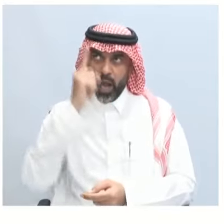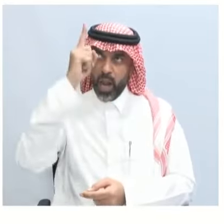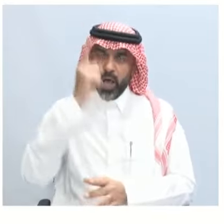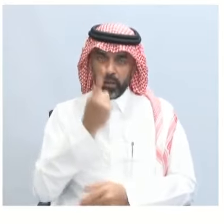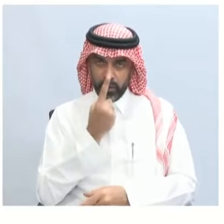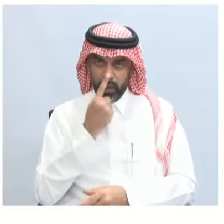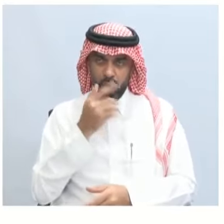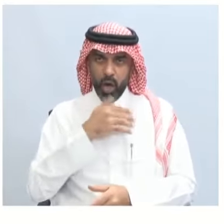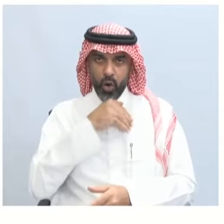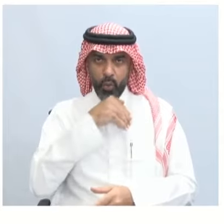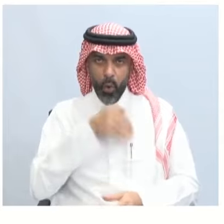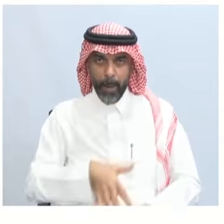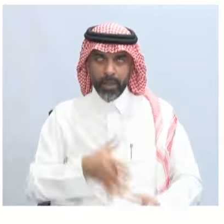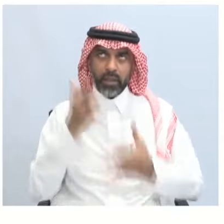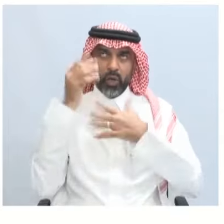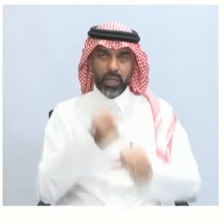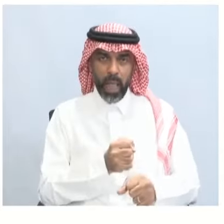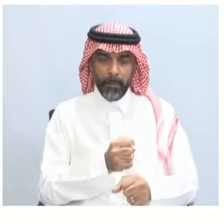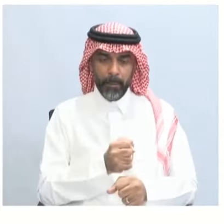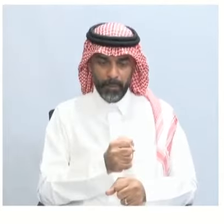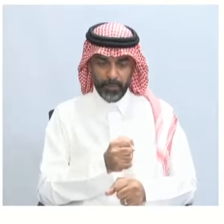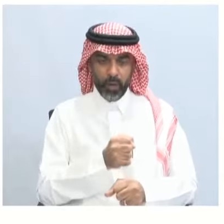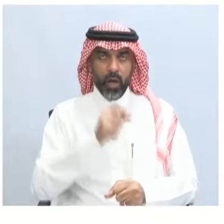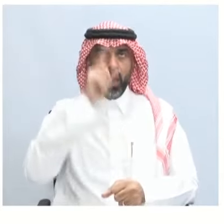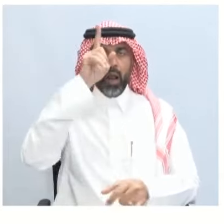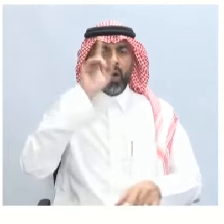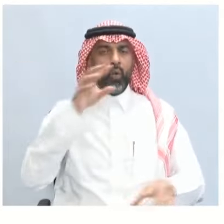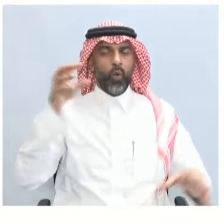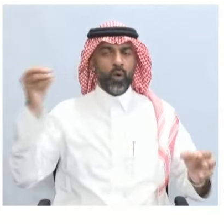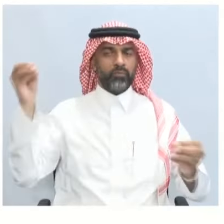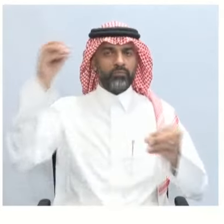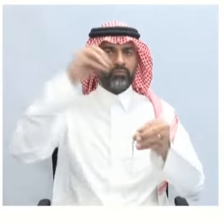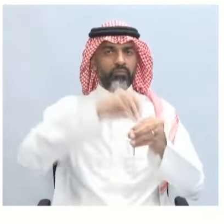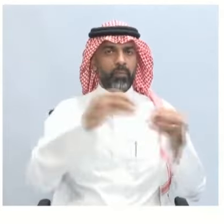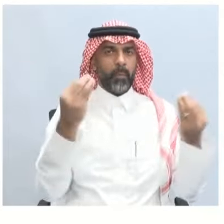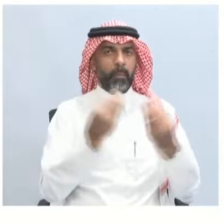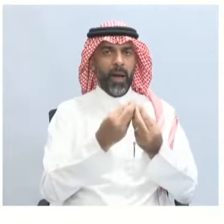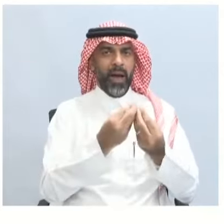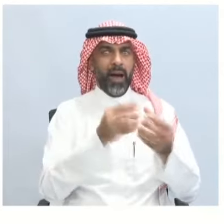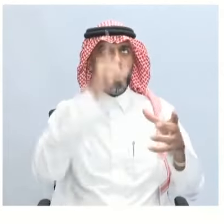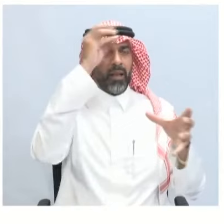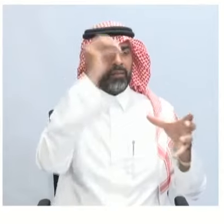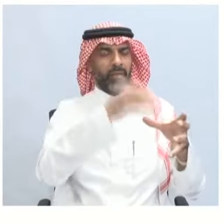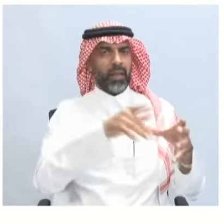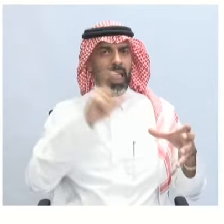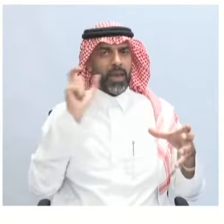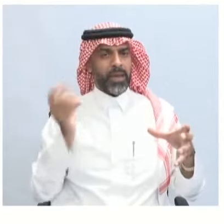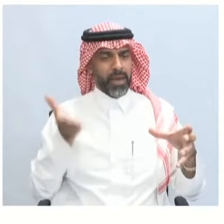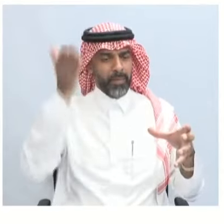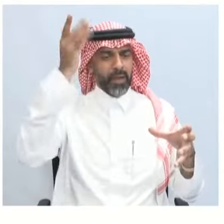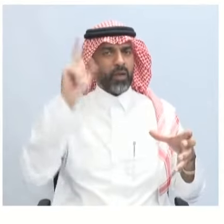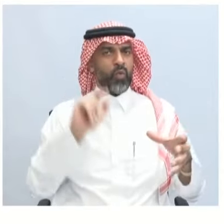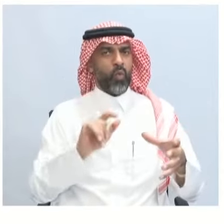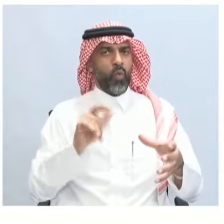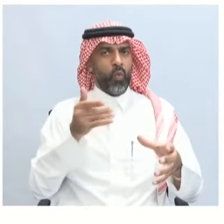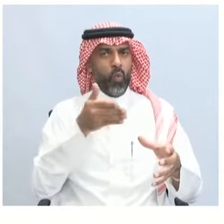الله عليهم من النبيين والصديقين والشهداء والصالحين وحسن اولئك رفيقا وحسن